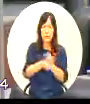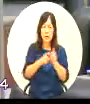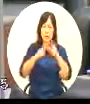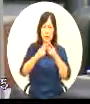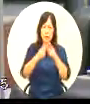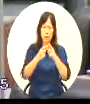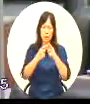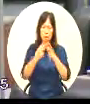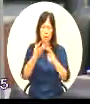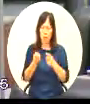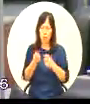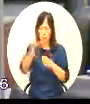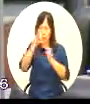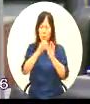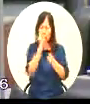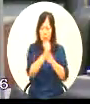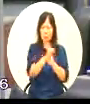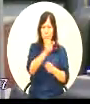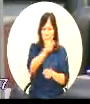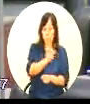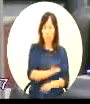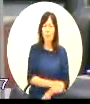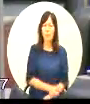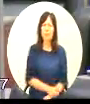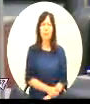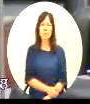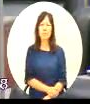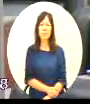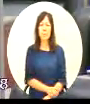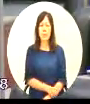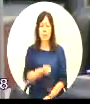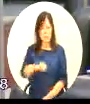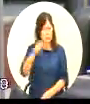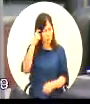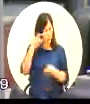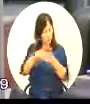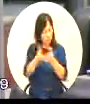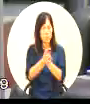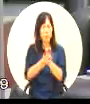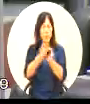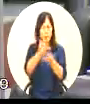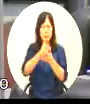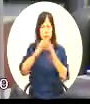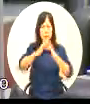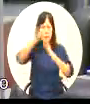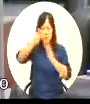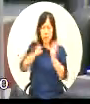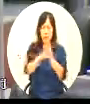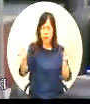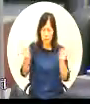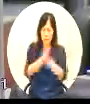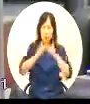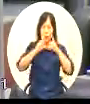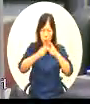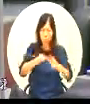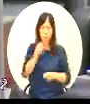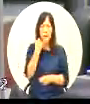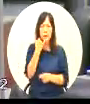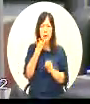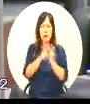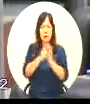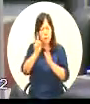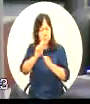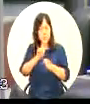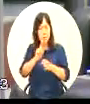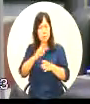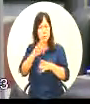的发展还有就业，那所以这个部分我想等一下是不是可能请市长来一并来做回答，到底我们什么时